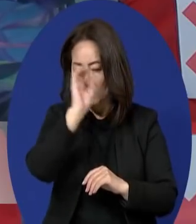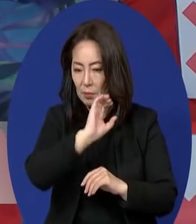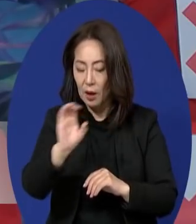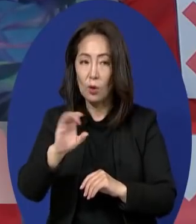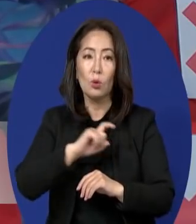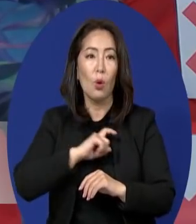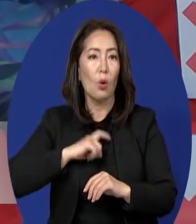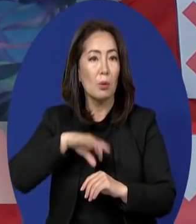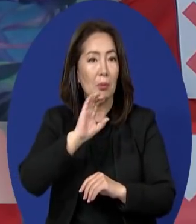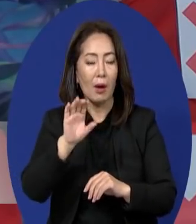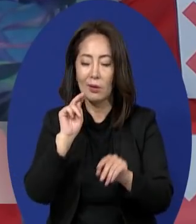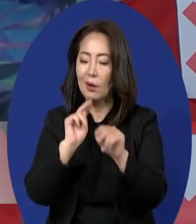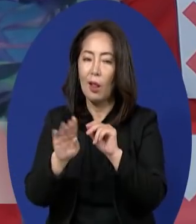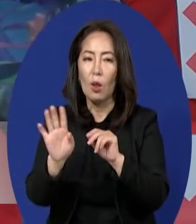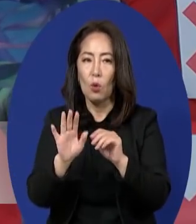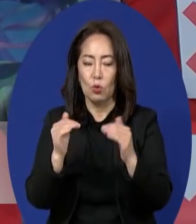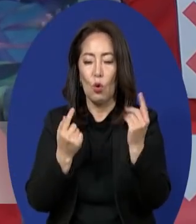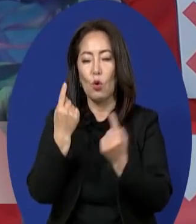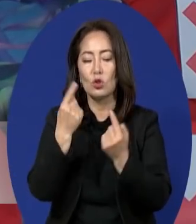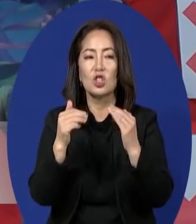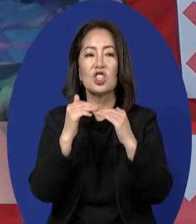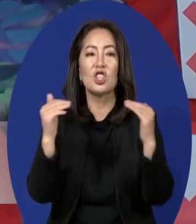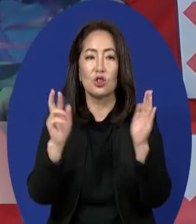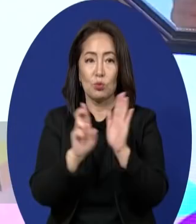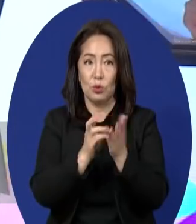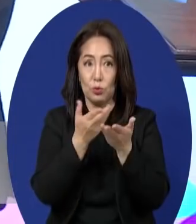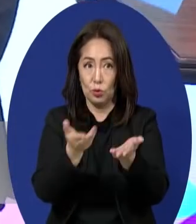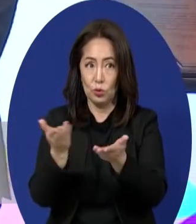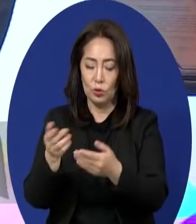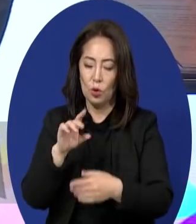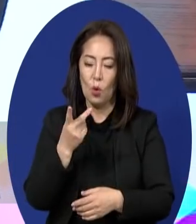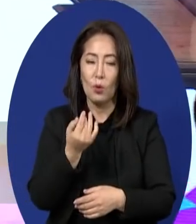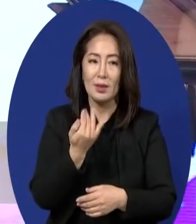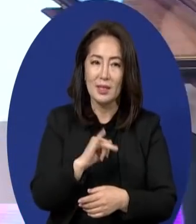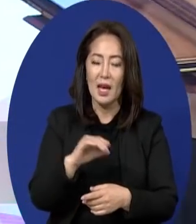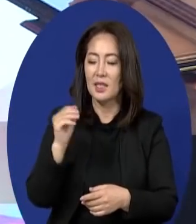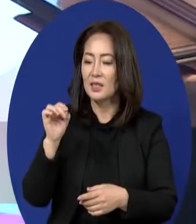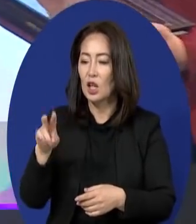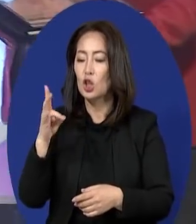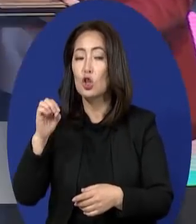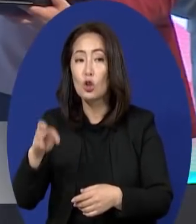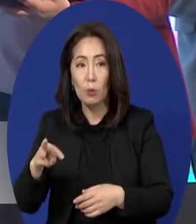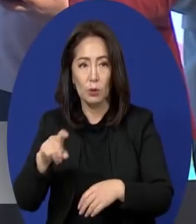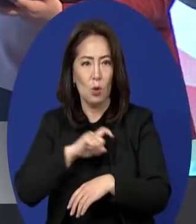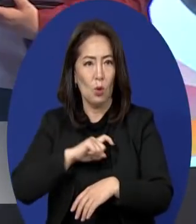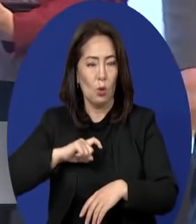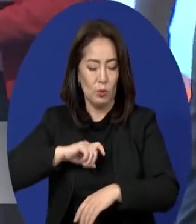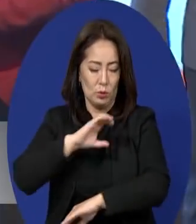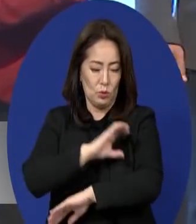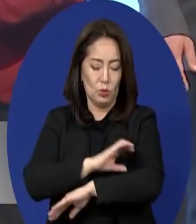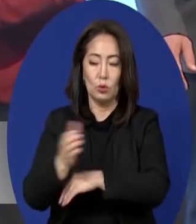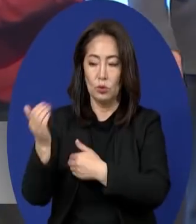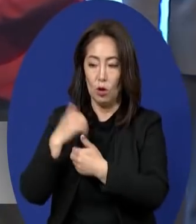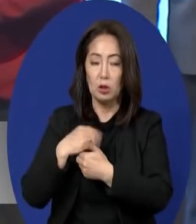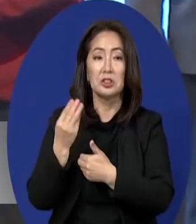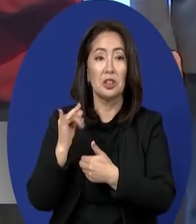нь ялгарлгүйгээр өрсөлдөх тэгш боломжийг олгожээ. Тухайлбал энэ жил Үйцай, Жэд, Номт Наран гэх мэт хувийн сургуулиуд шилдэгийн